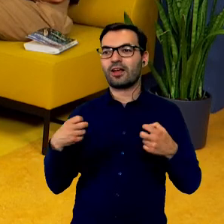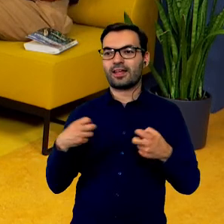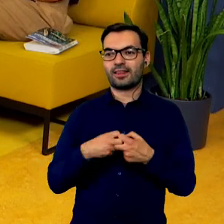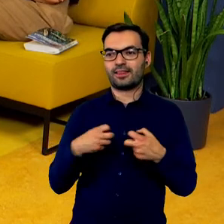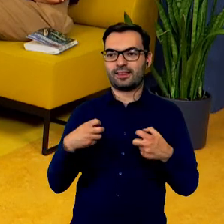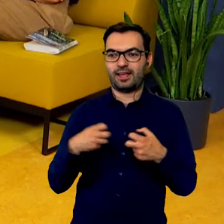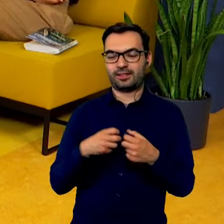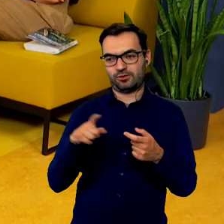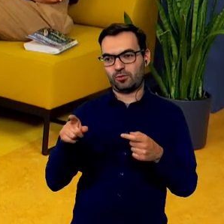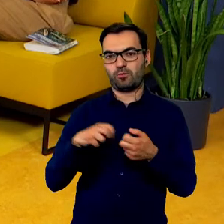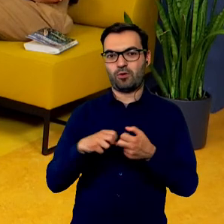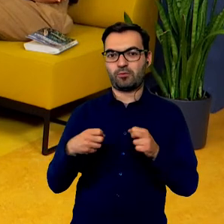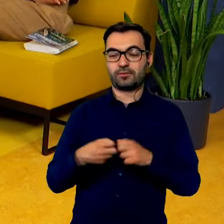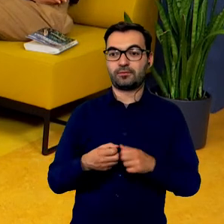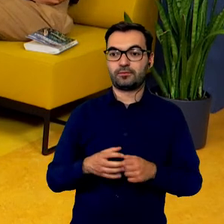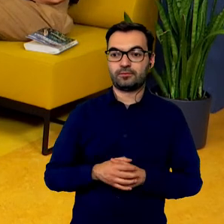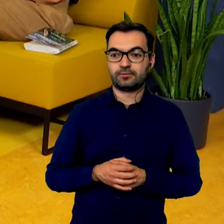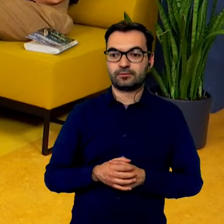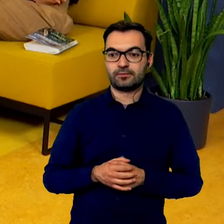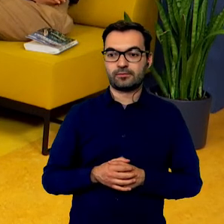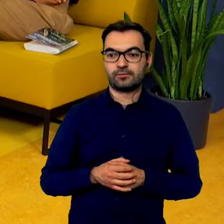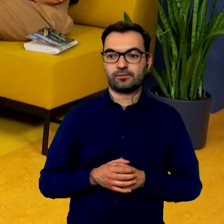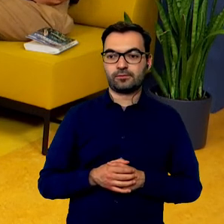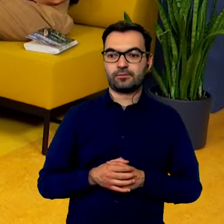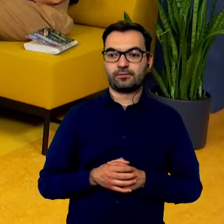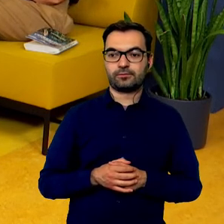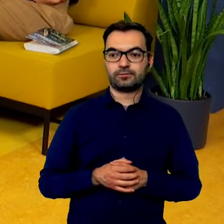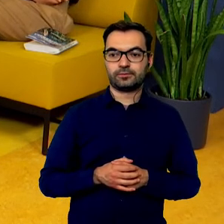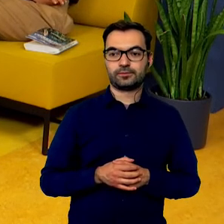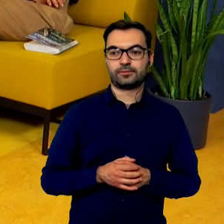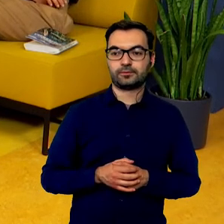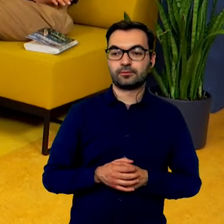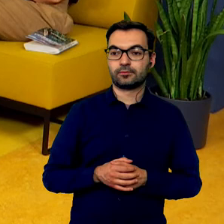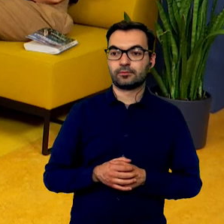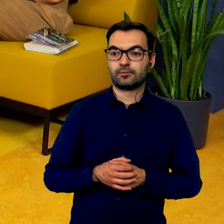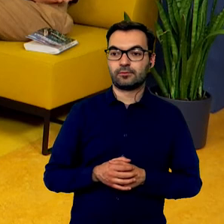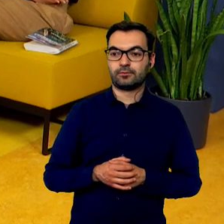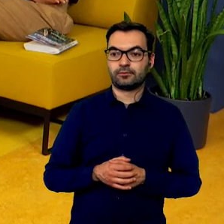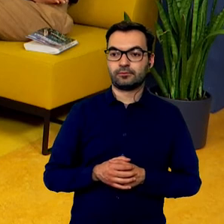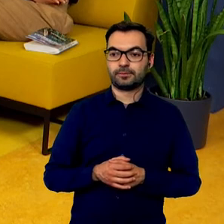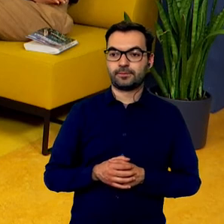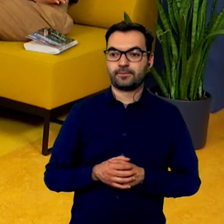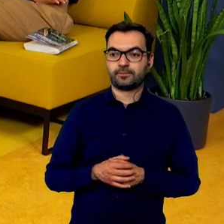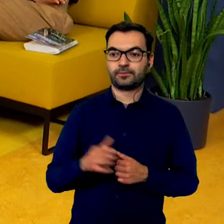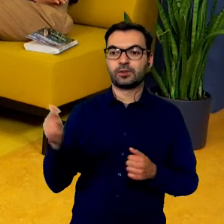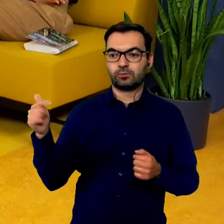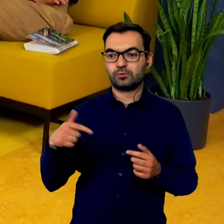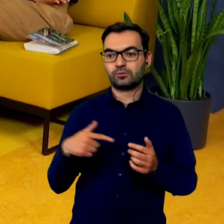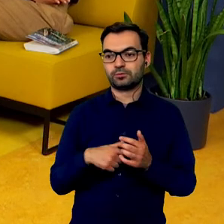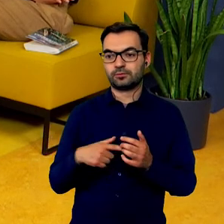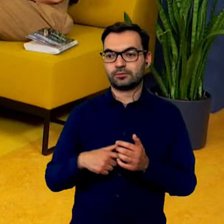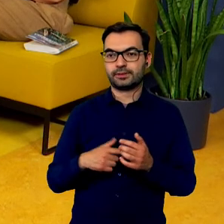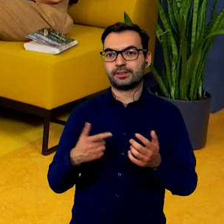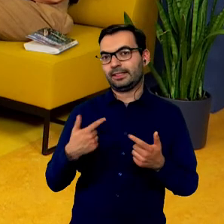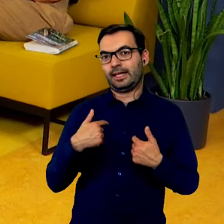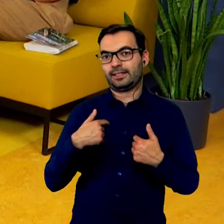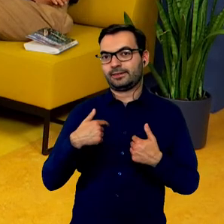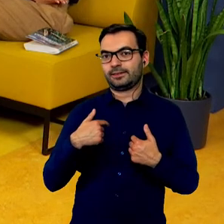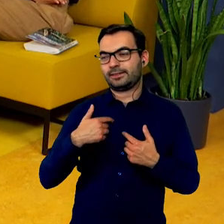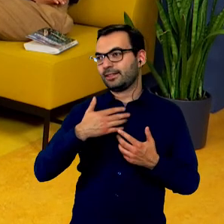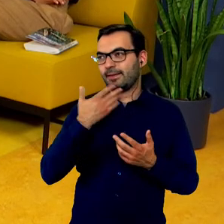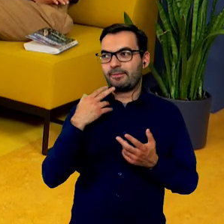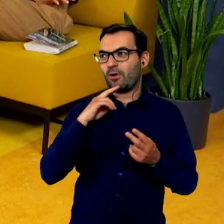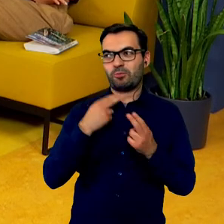internet. I to zaczyna być wtedy problemem. Ale jednocześnie trzeba z tym, no ja też nie